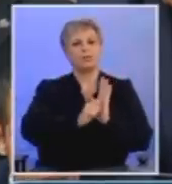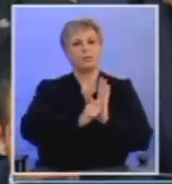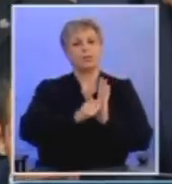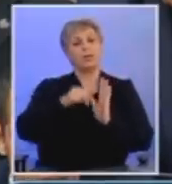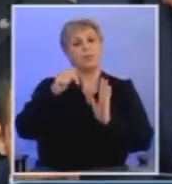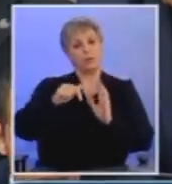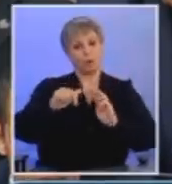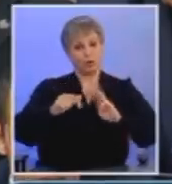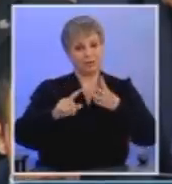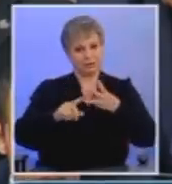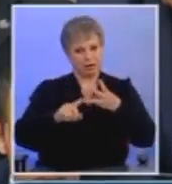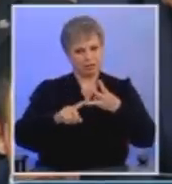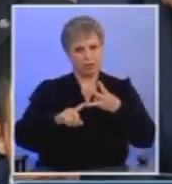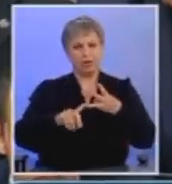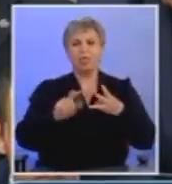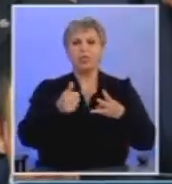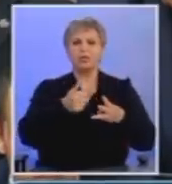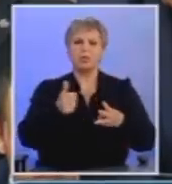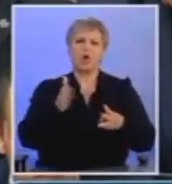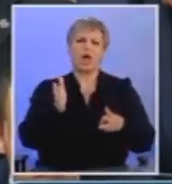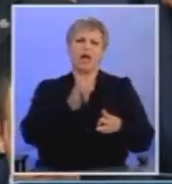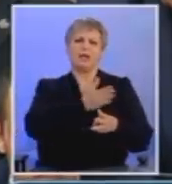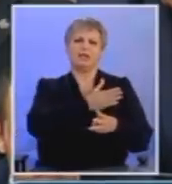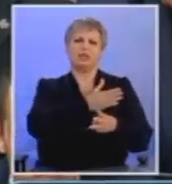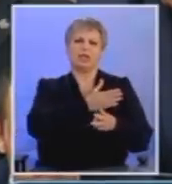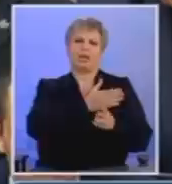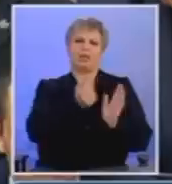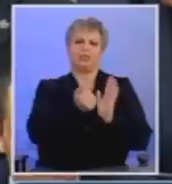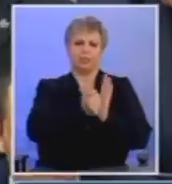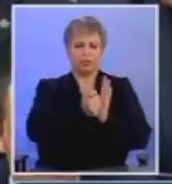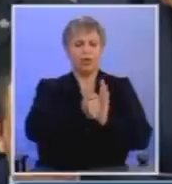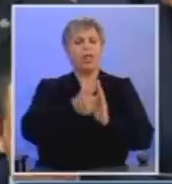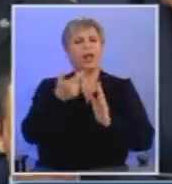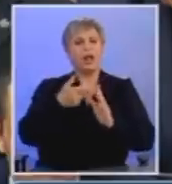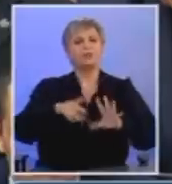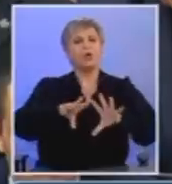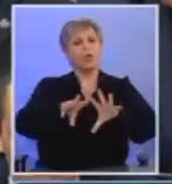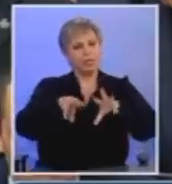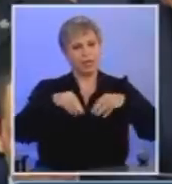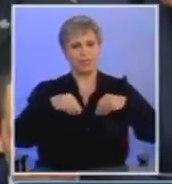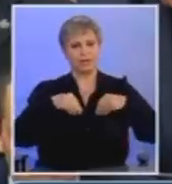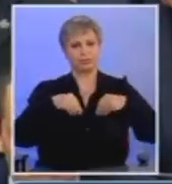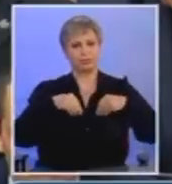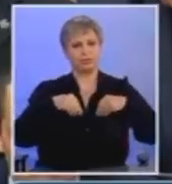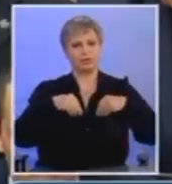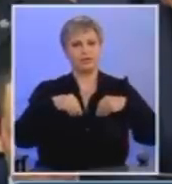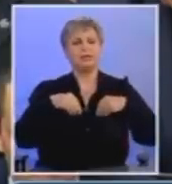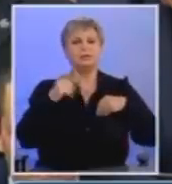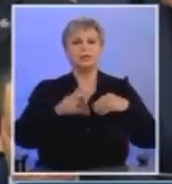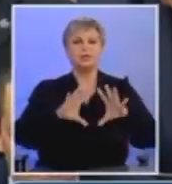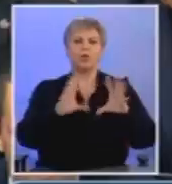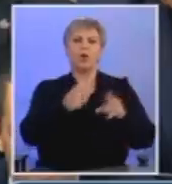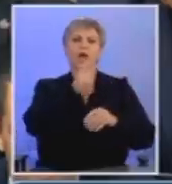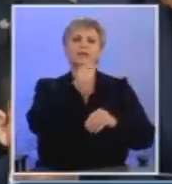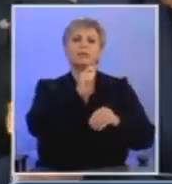αυτή τη φορά όχι μόνο αριστερό, αλλά και με τη σύμφωνη γνώμη των λοιπόν κομμάτων